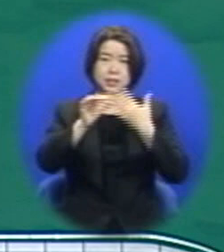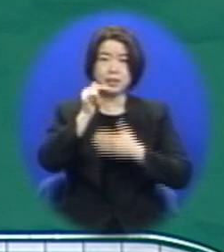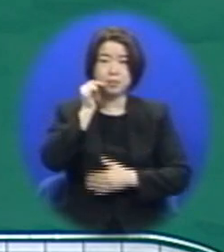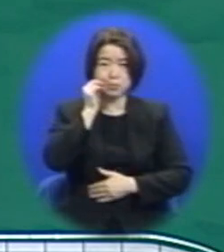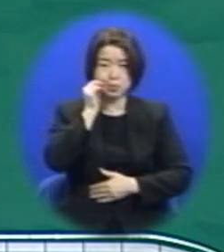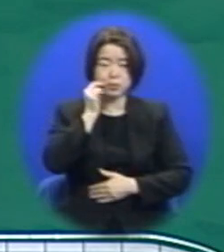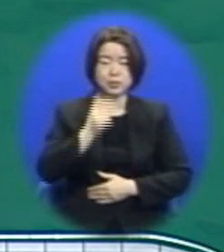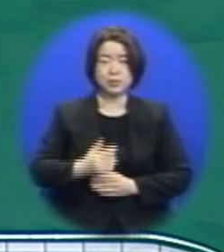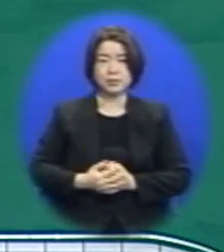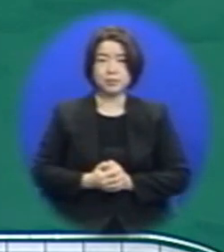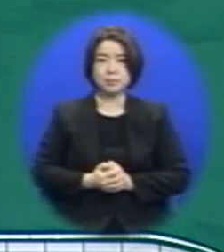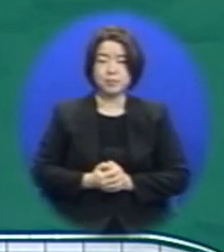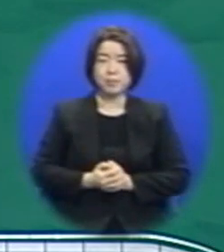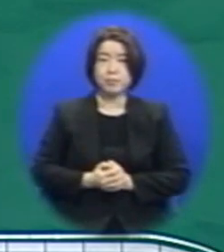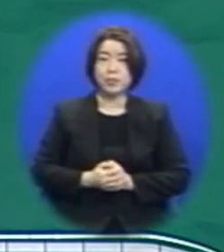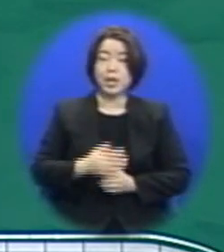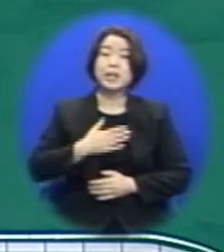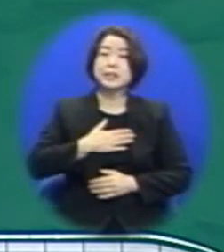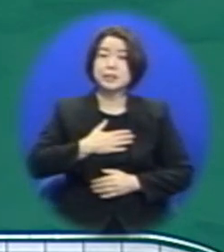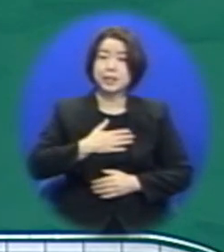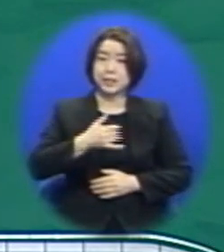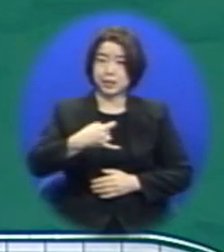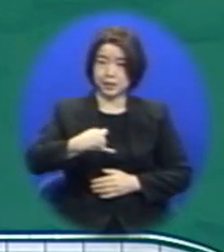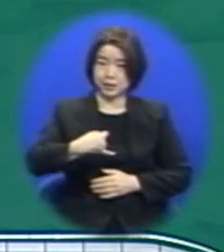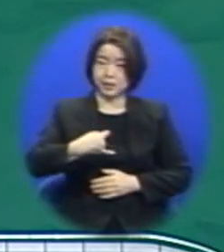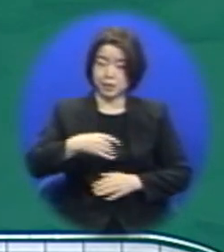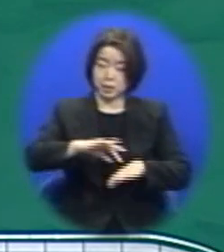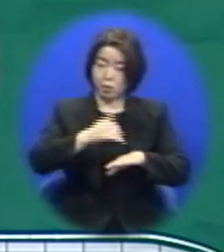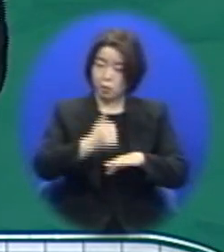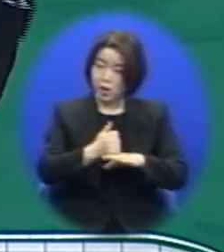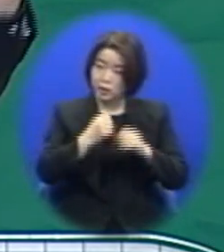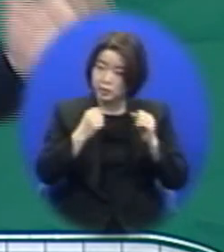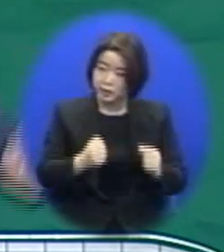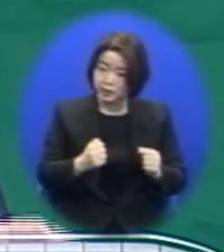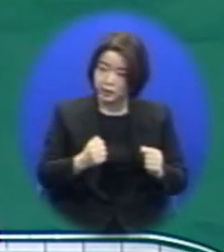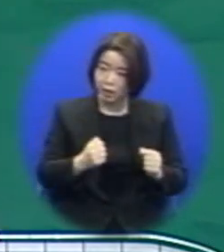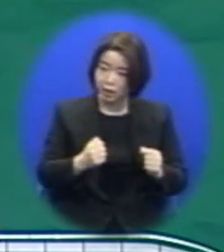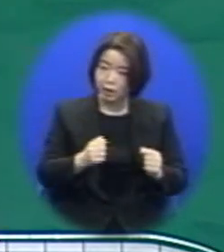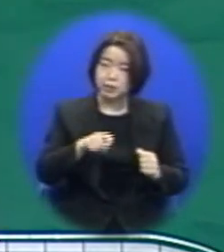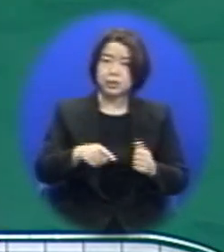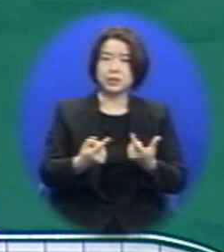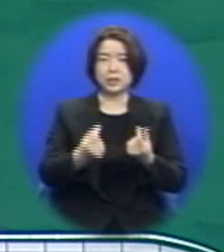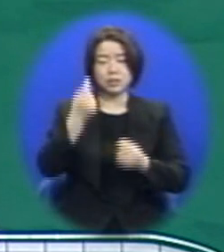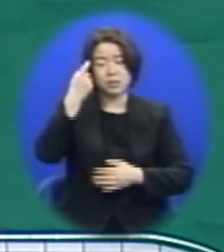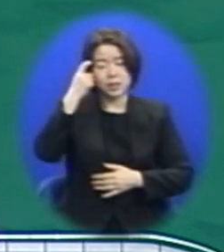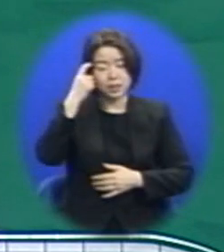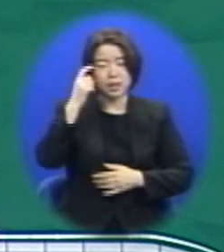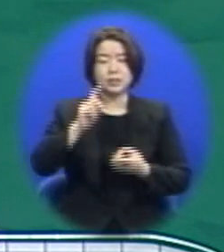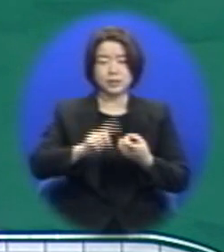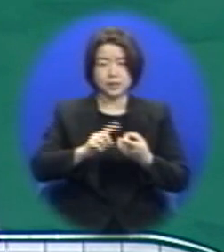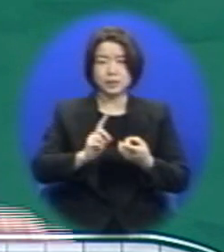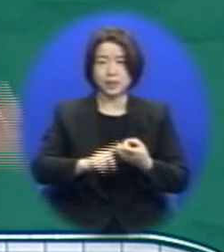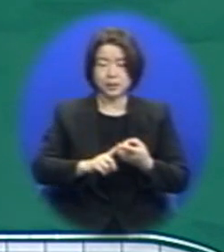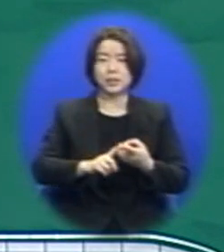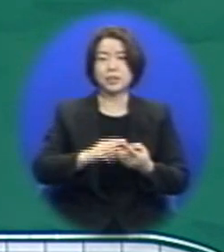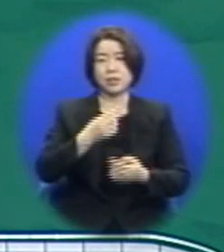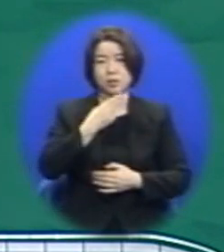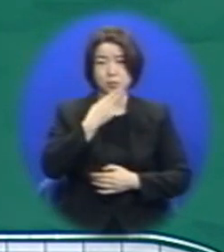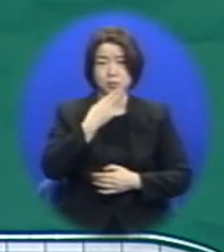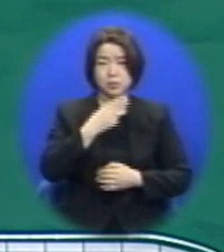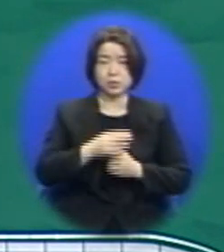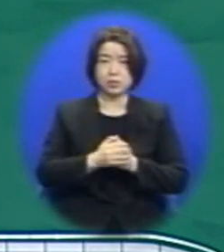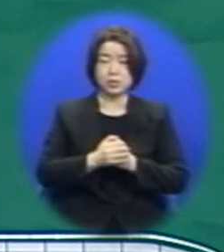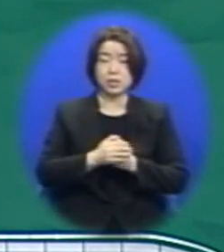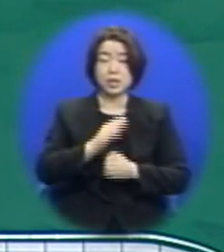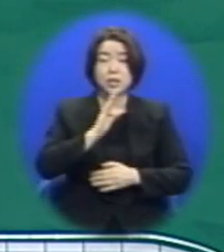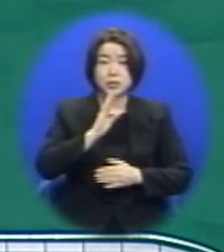없었습니다. 나에게 왕이 계시다. 이런 의식 자체가 없었어요. 왜냐하면 예수님이 정말